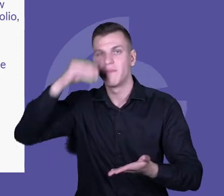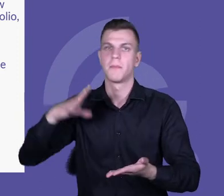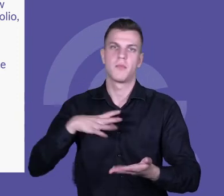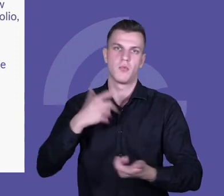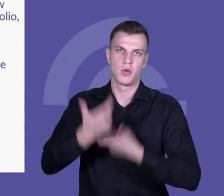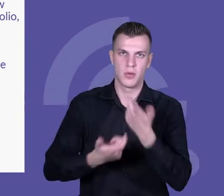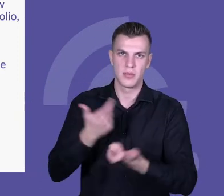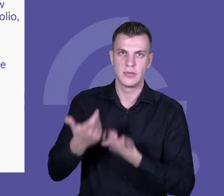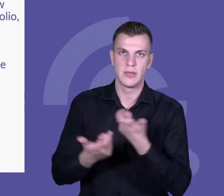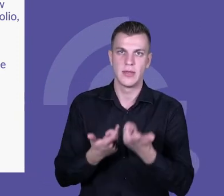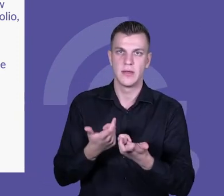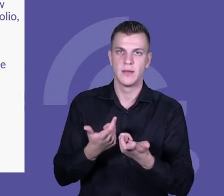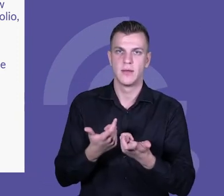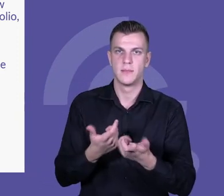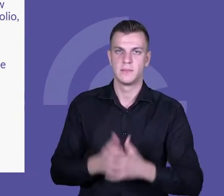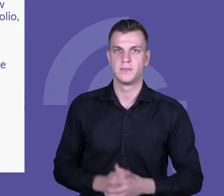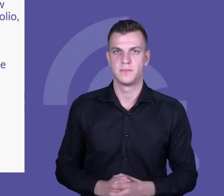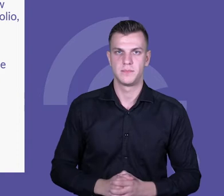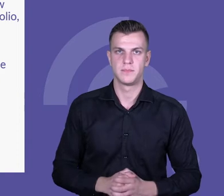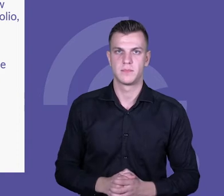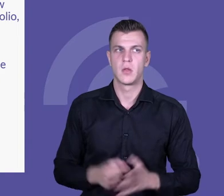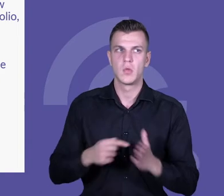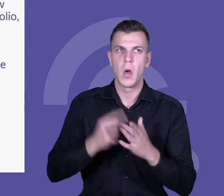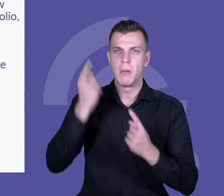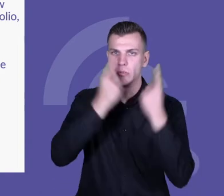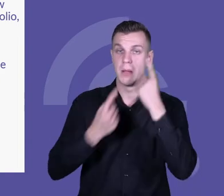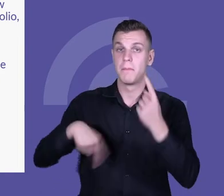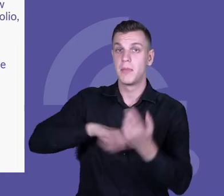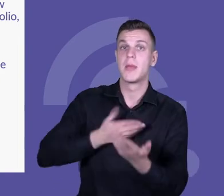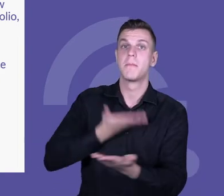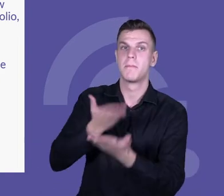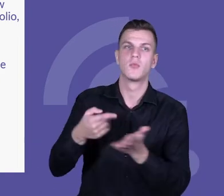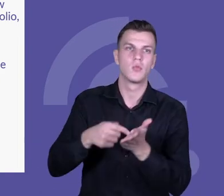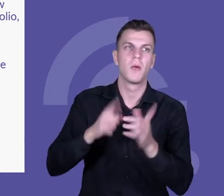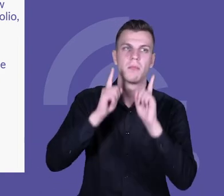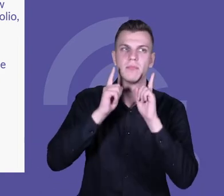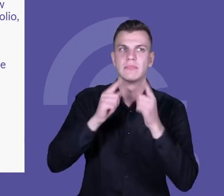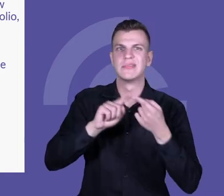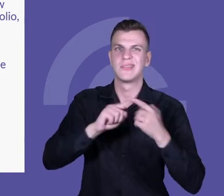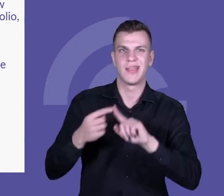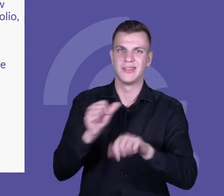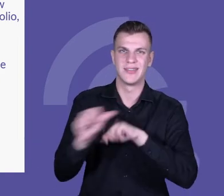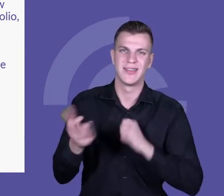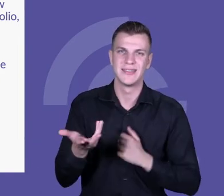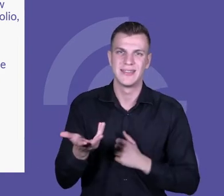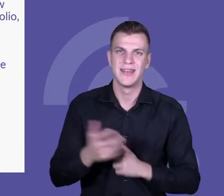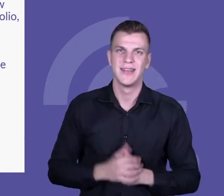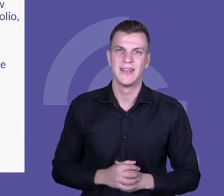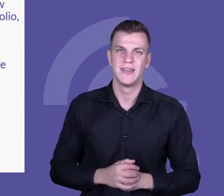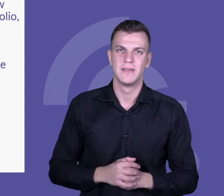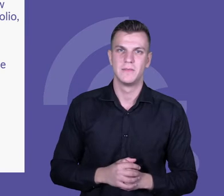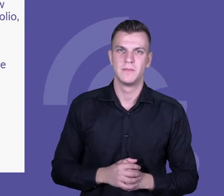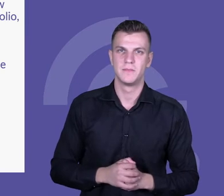Bo to widzimy jako najbardziej sensowne podejście w oparciu też o linie rozwoju, które razem ze Szkołą Edukacji w